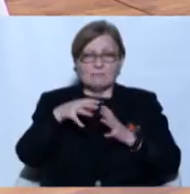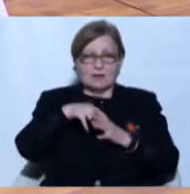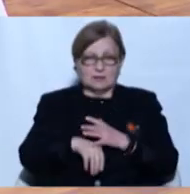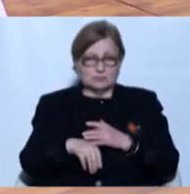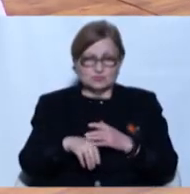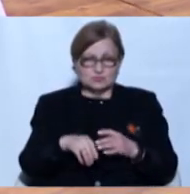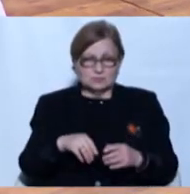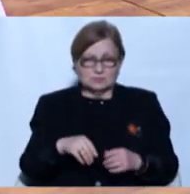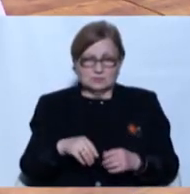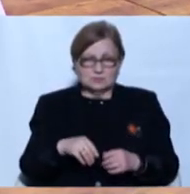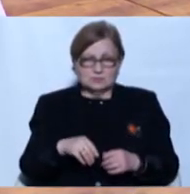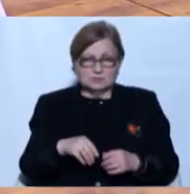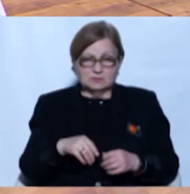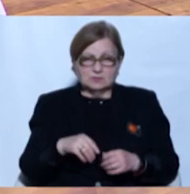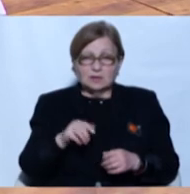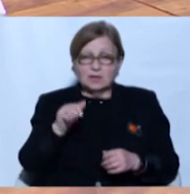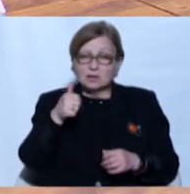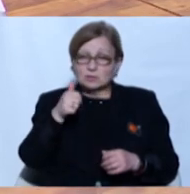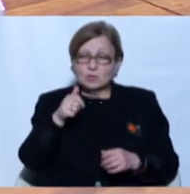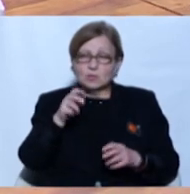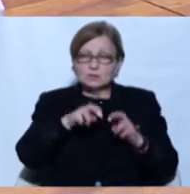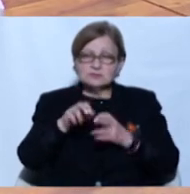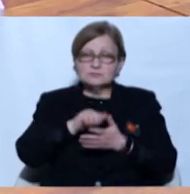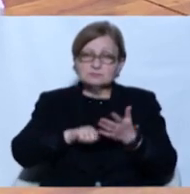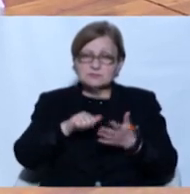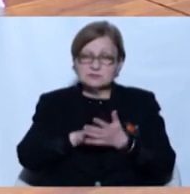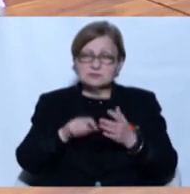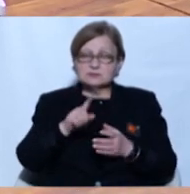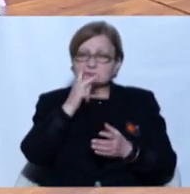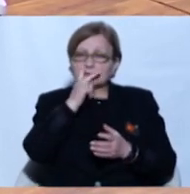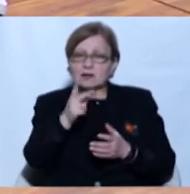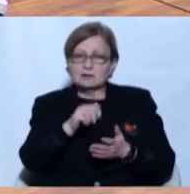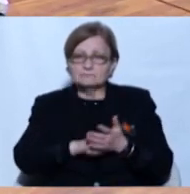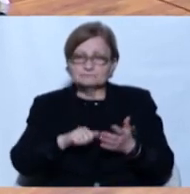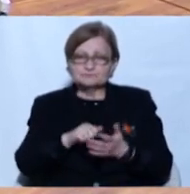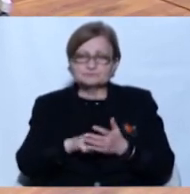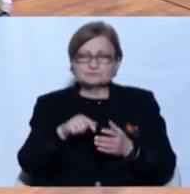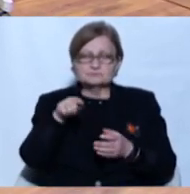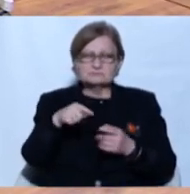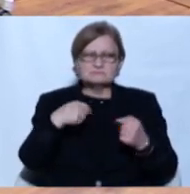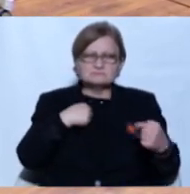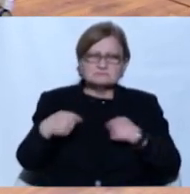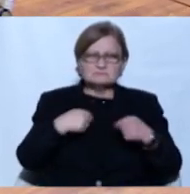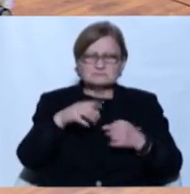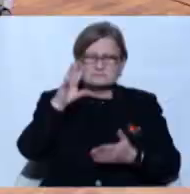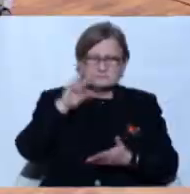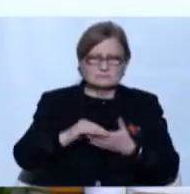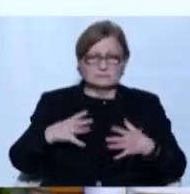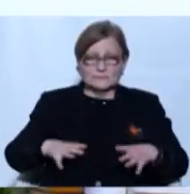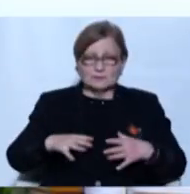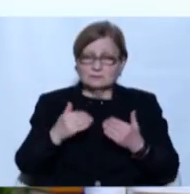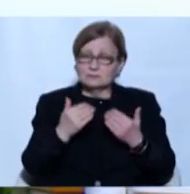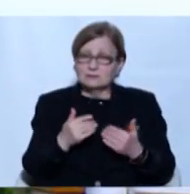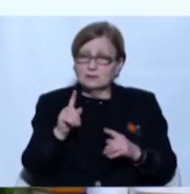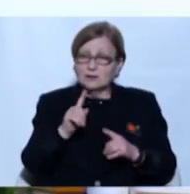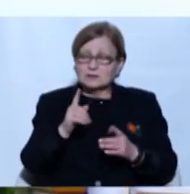და როგორ ეძებს მიზეზებს და რა მიზეზებს ხედავს იმ ჭირებისა თუ შეიძლება ითქვას რომელიც გაძლდა თავს